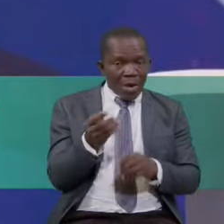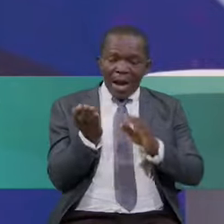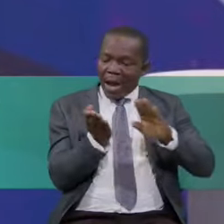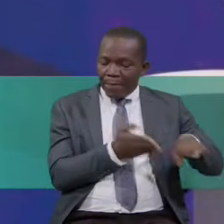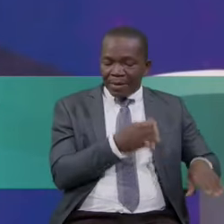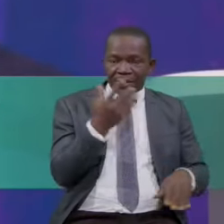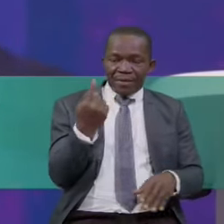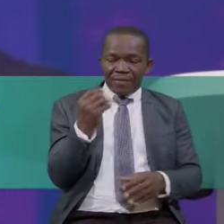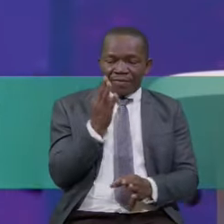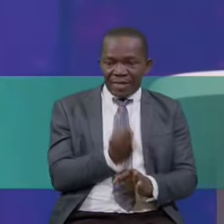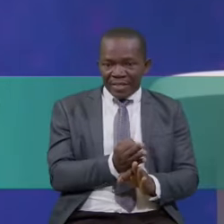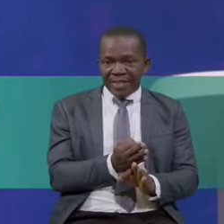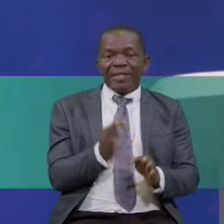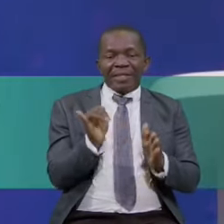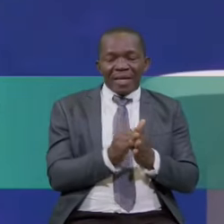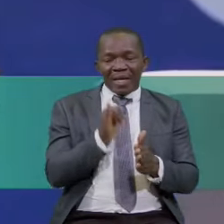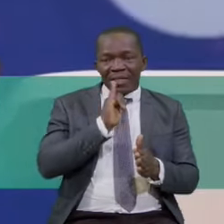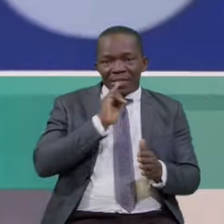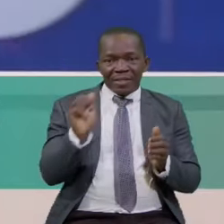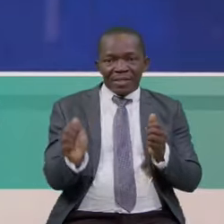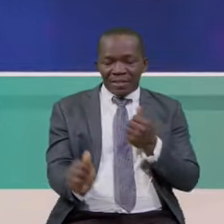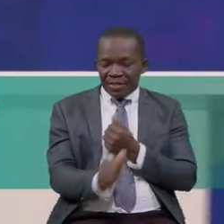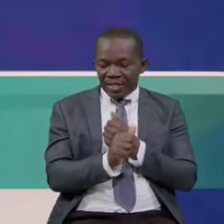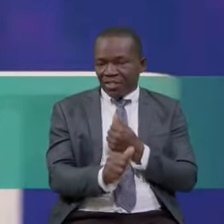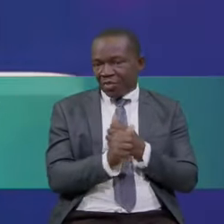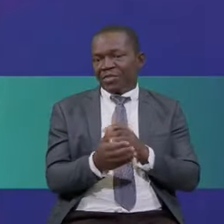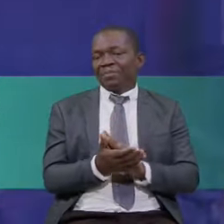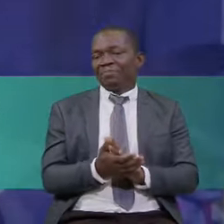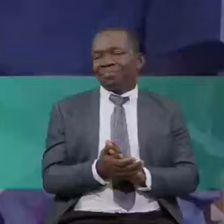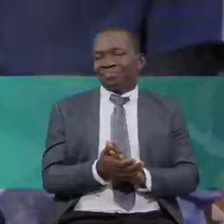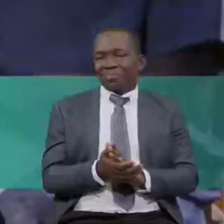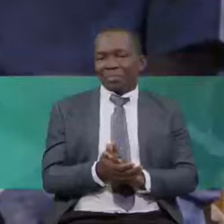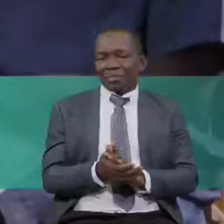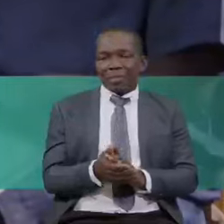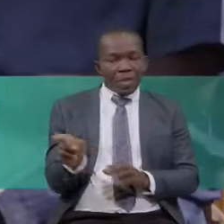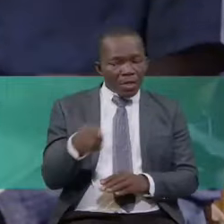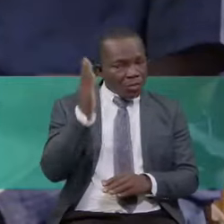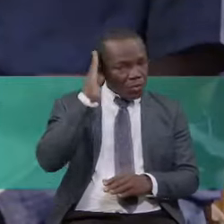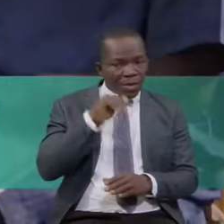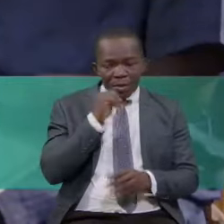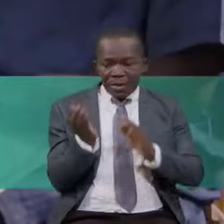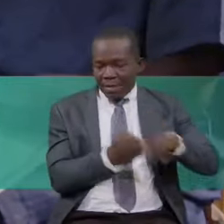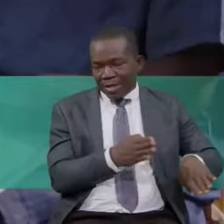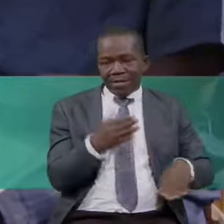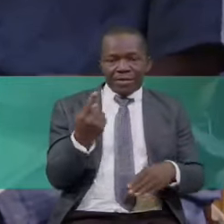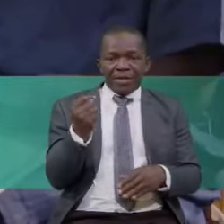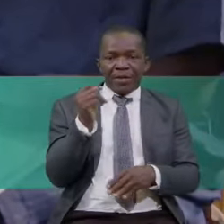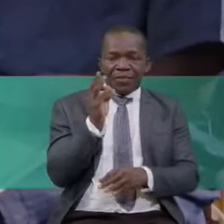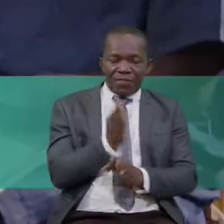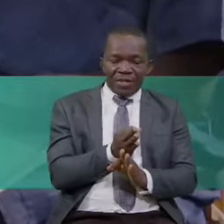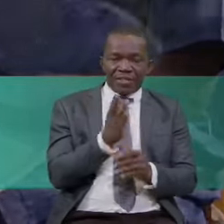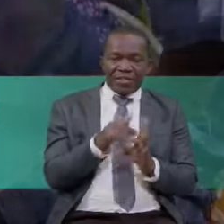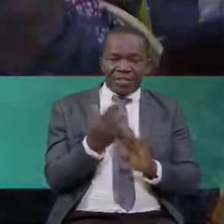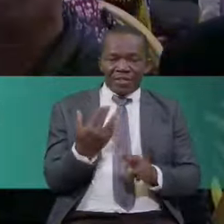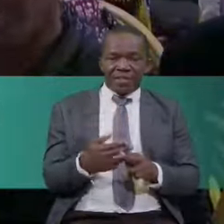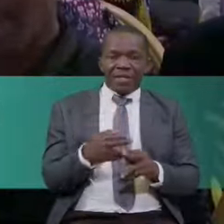abandonnes la foi en l'adoration ça c'est fatal tu vas pas abandonner et Dieu ne va